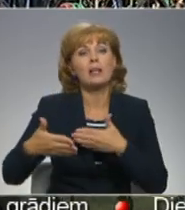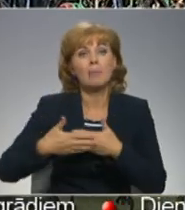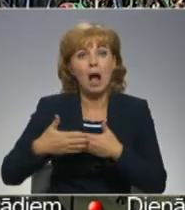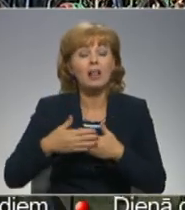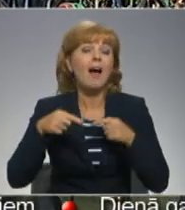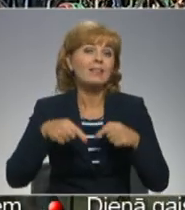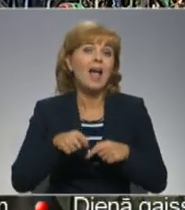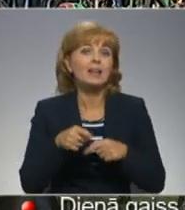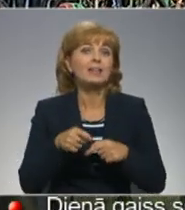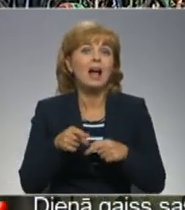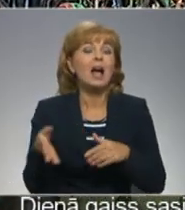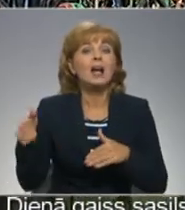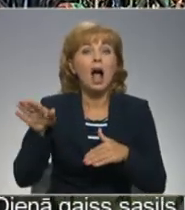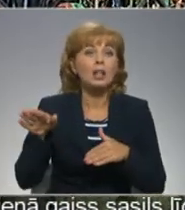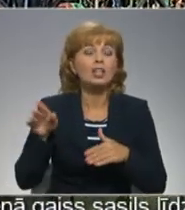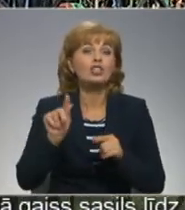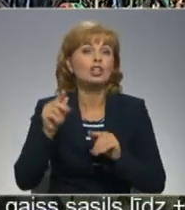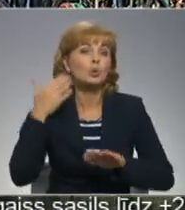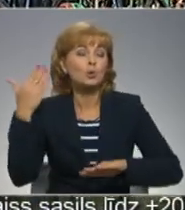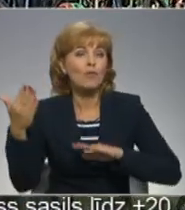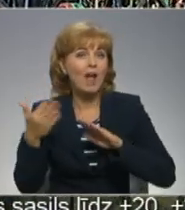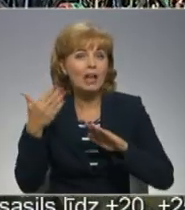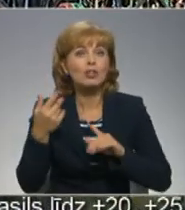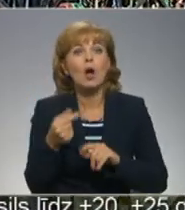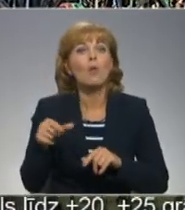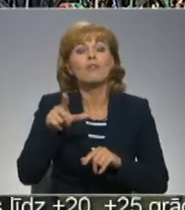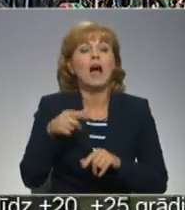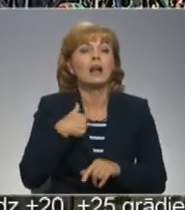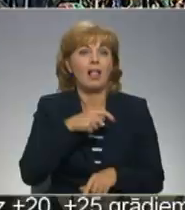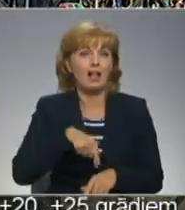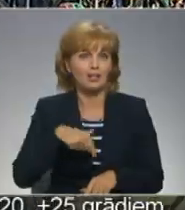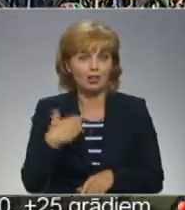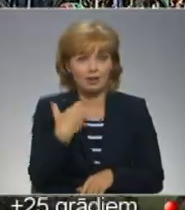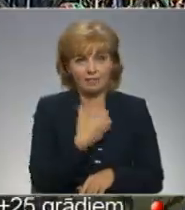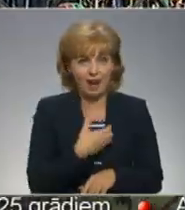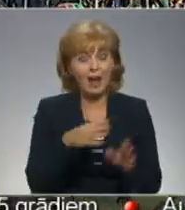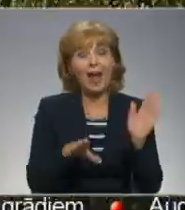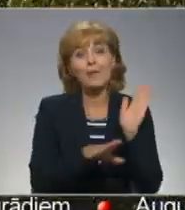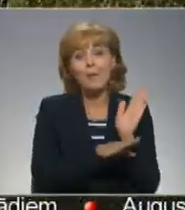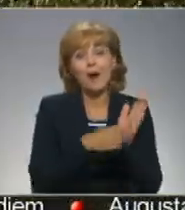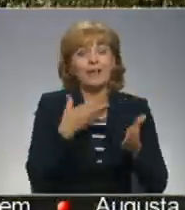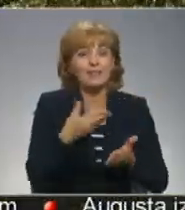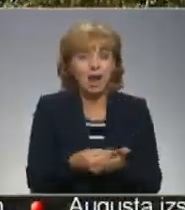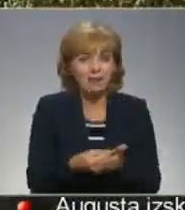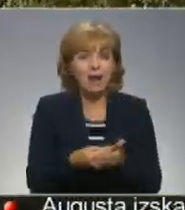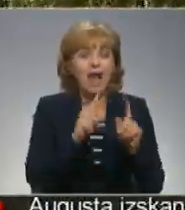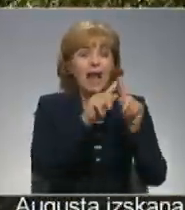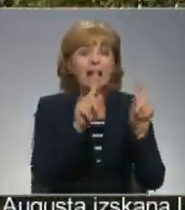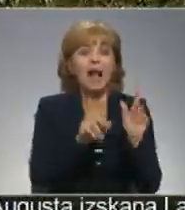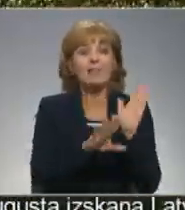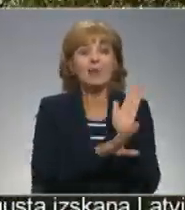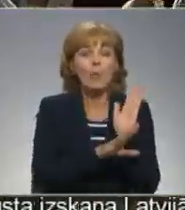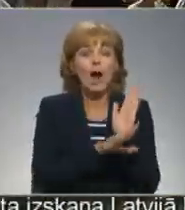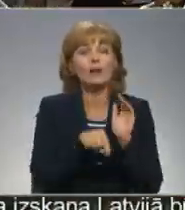ir kalniņš, kur vējiņš. Ko mums vēl vairāk latviešiem? Koks savējā. Pie kļaviņas man tagad